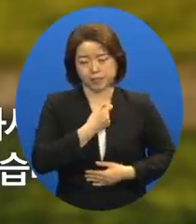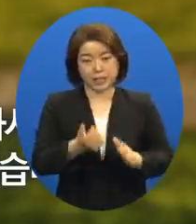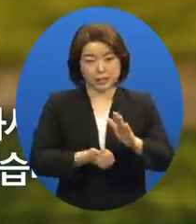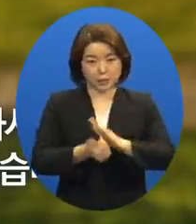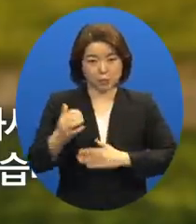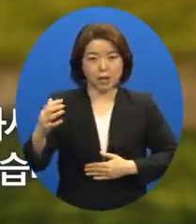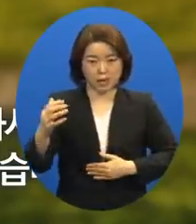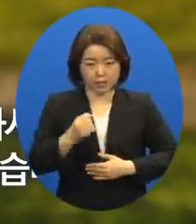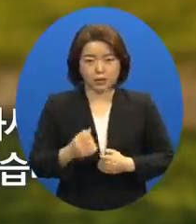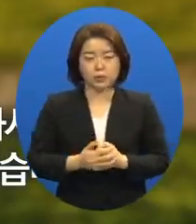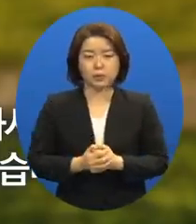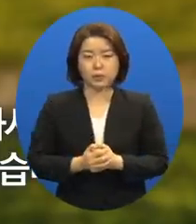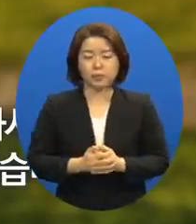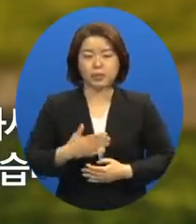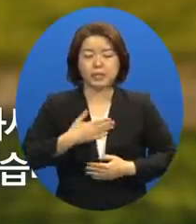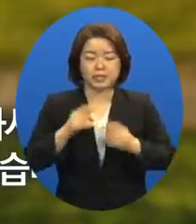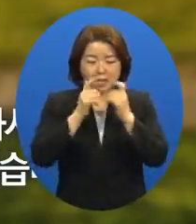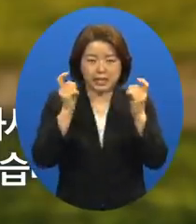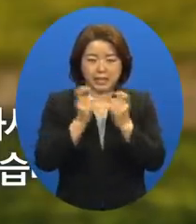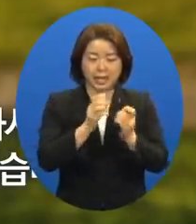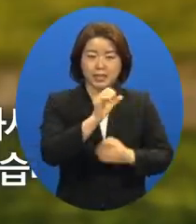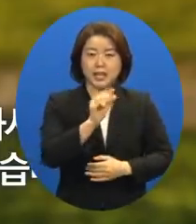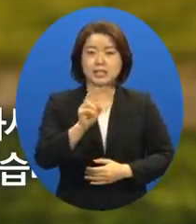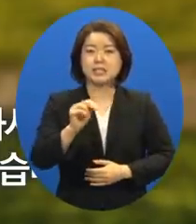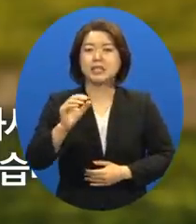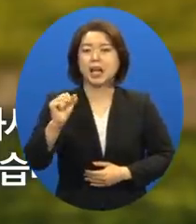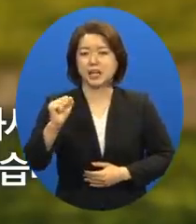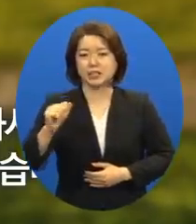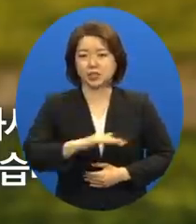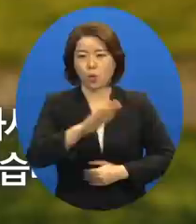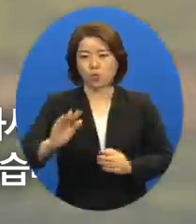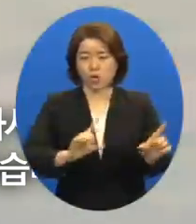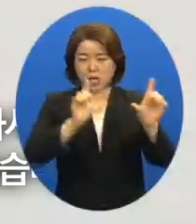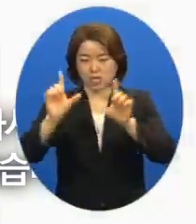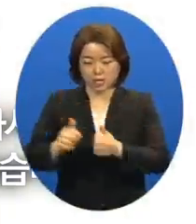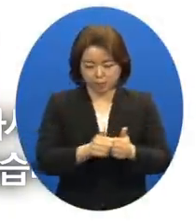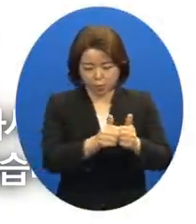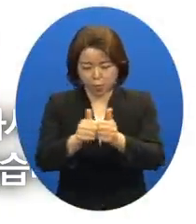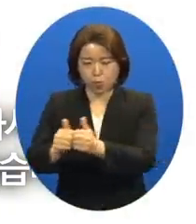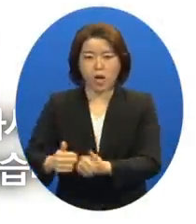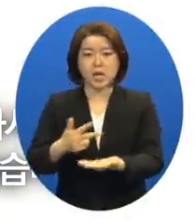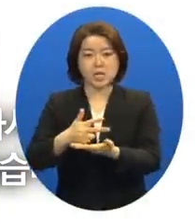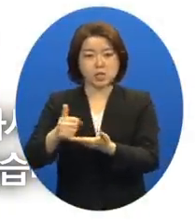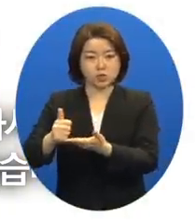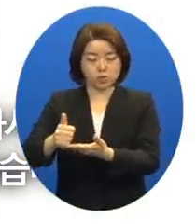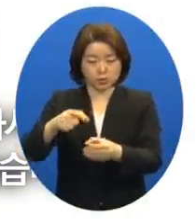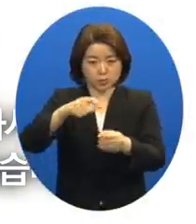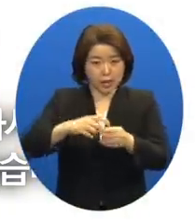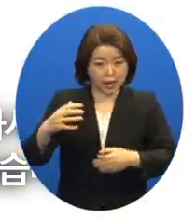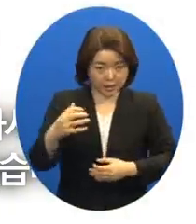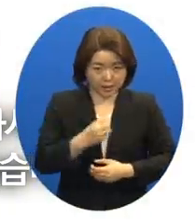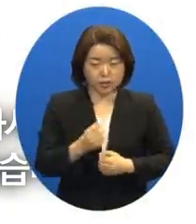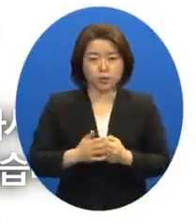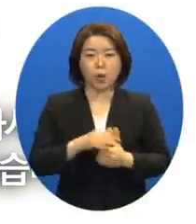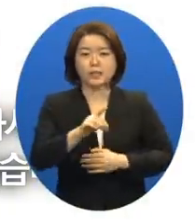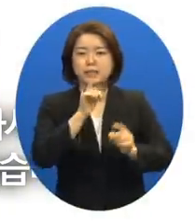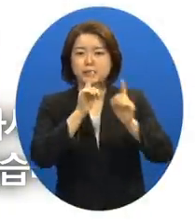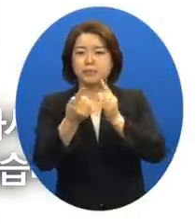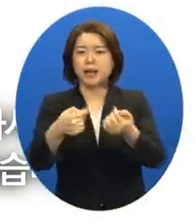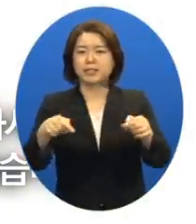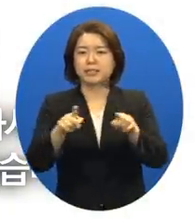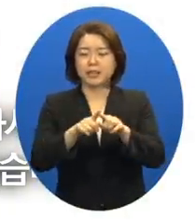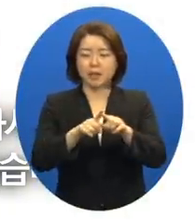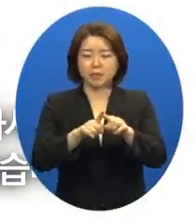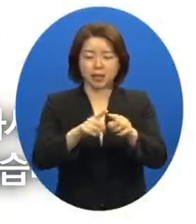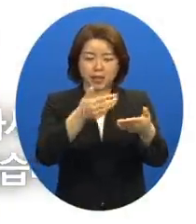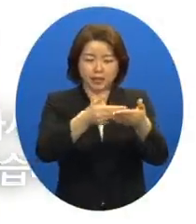가지게 되었고, 개인 SNS에 우리의 삶에 동행하시는 주님을 주제로 그 말씀과 함께 그림으로